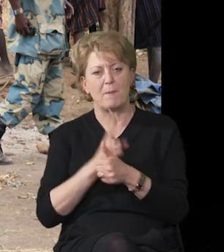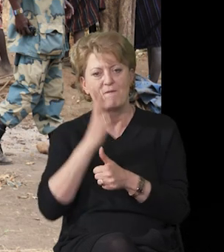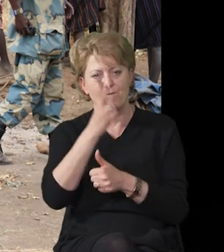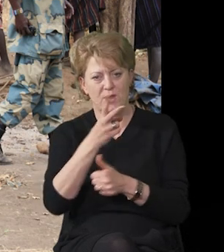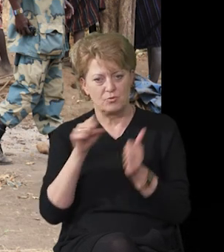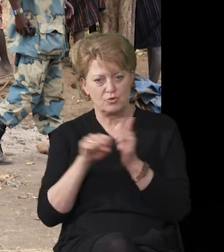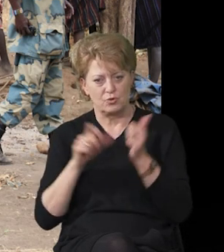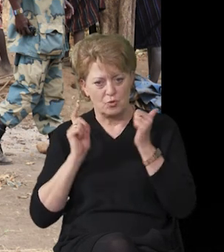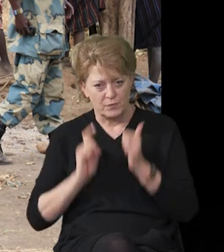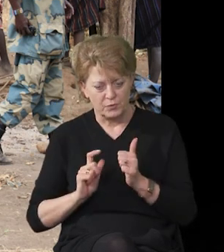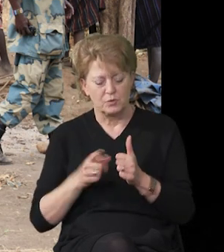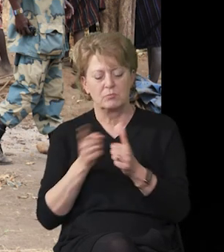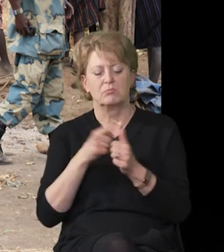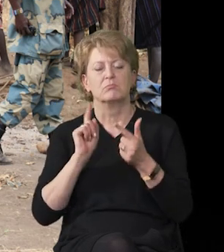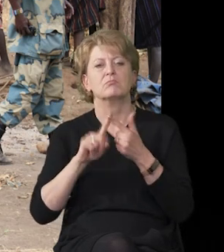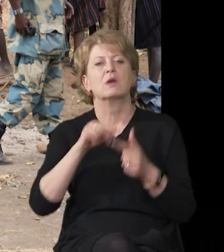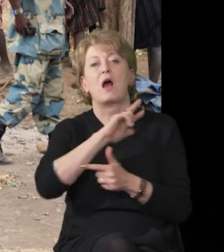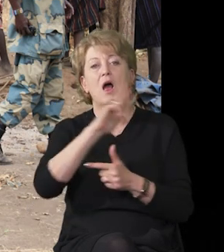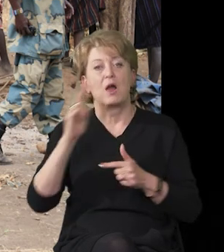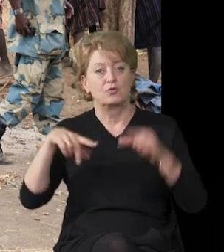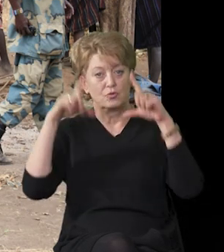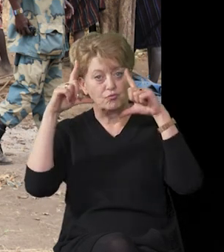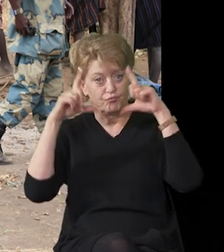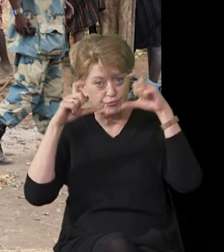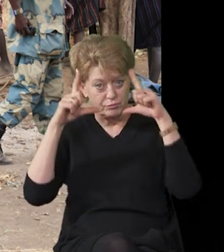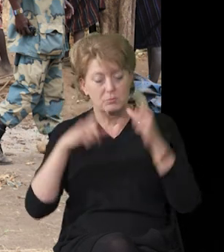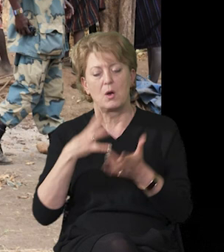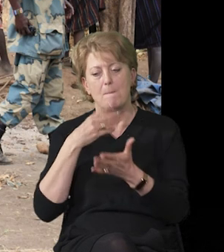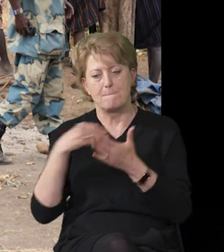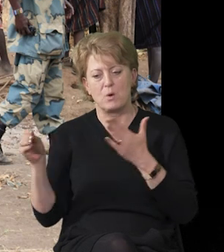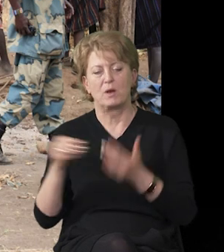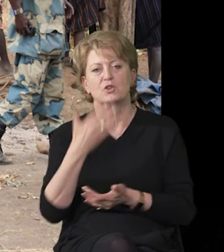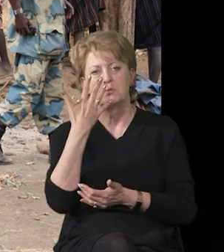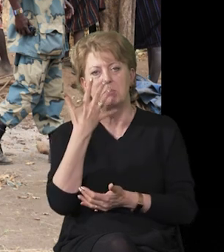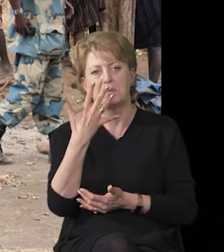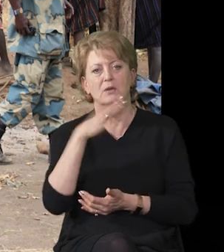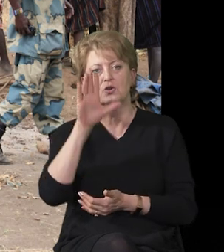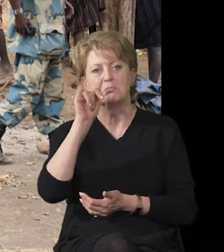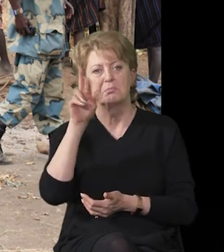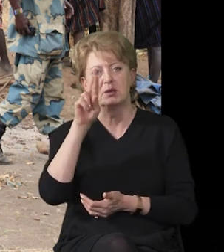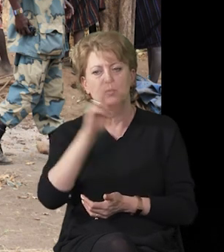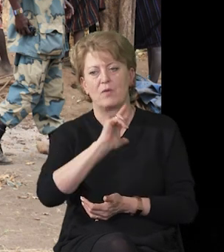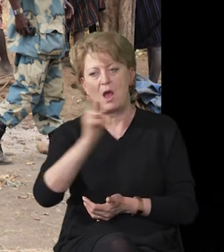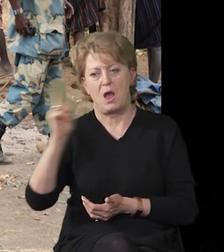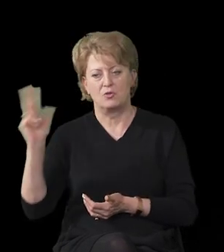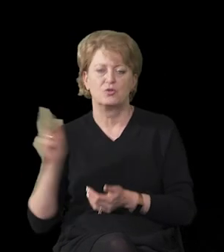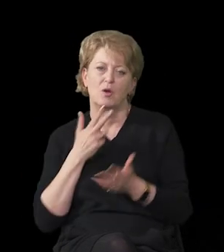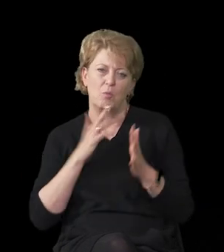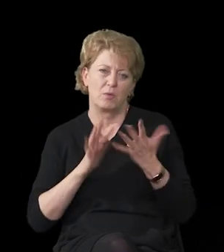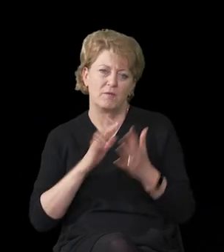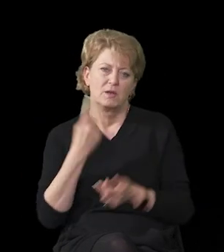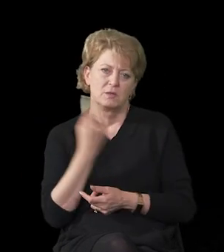potem oświadcza, że za każde naciśnięcie migawki aparatu płacimy 5 birów, czyli właśnie mniej więcej